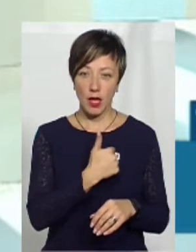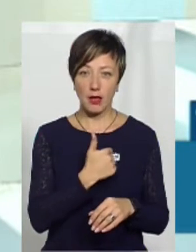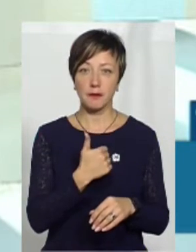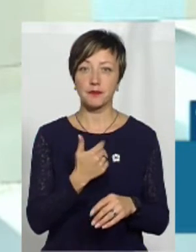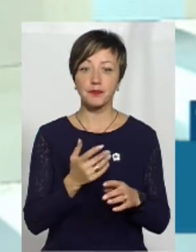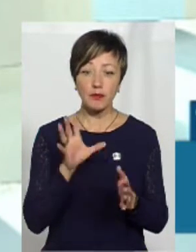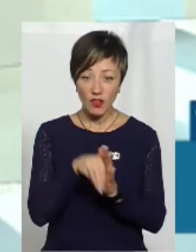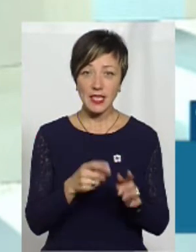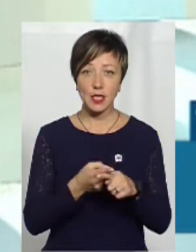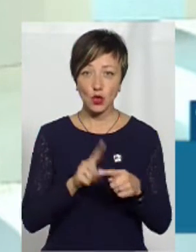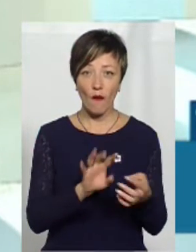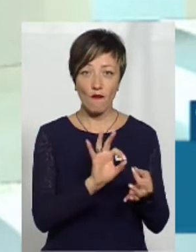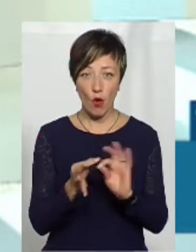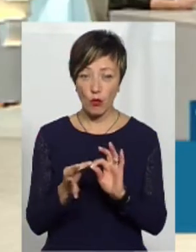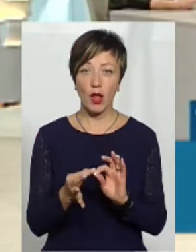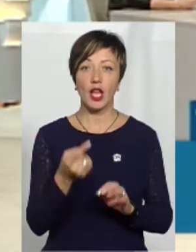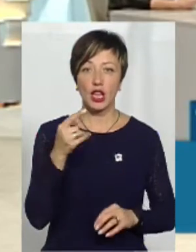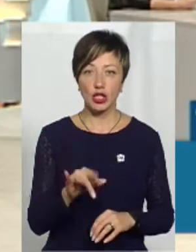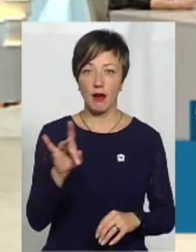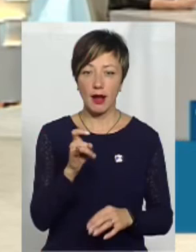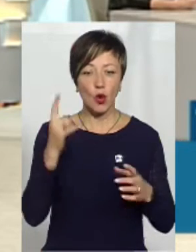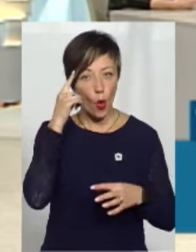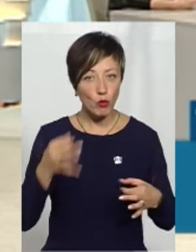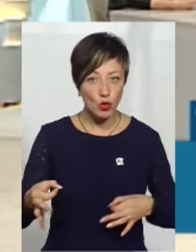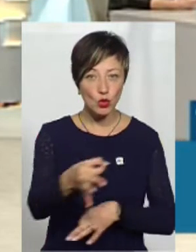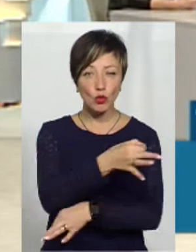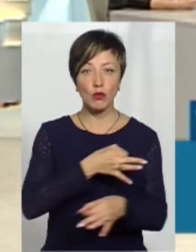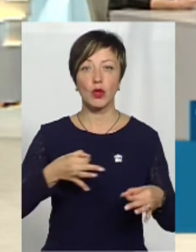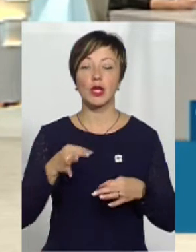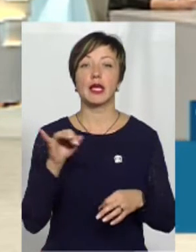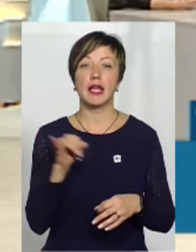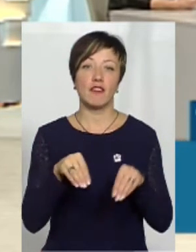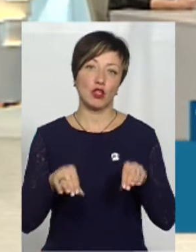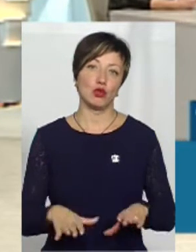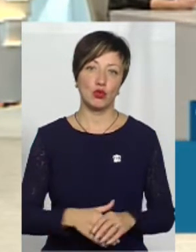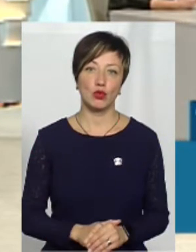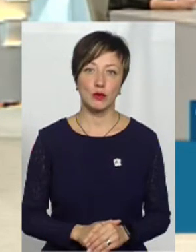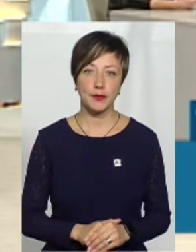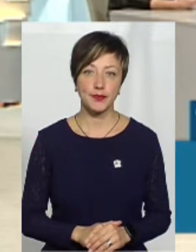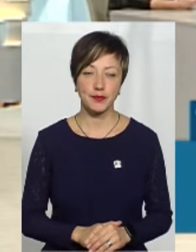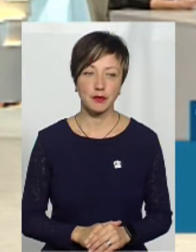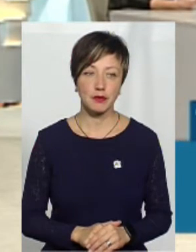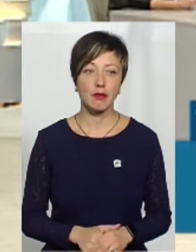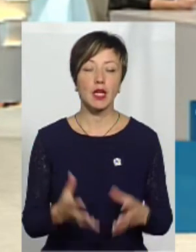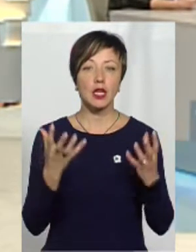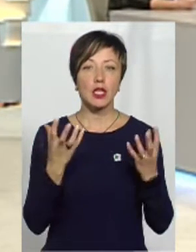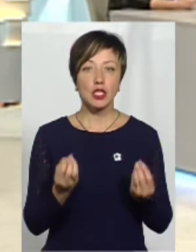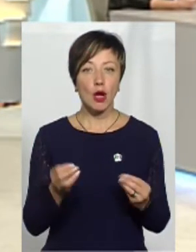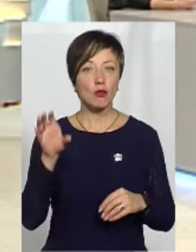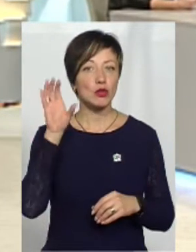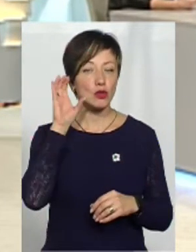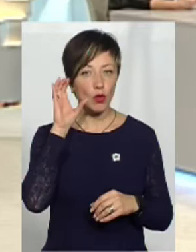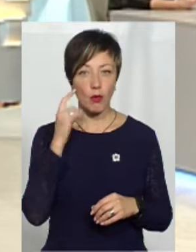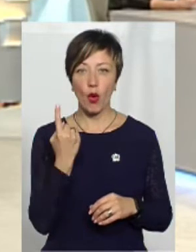увести цю формулу, хай тисячу раз обдумують, обговорюють і вирішують. І ще